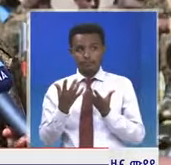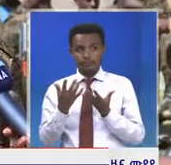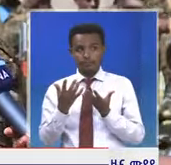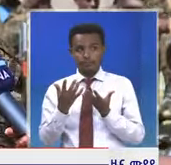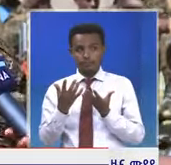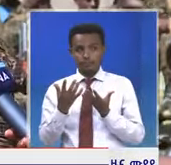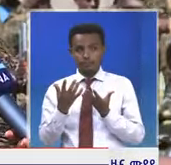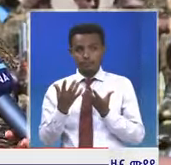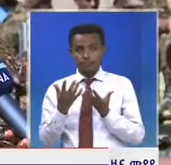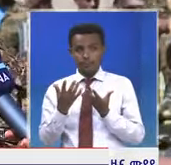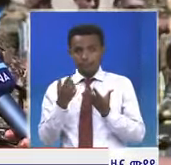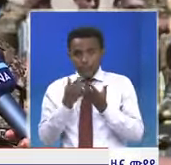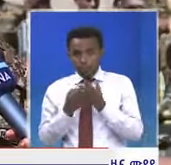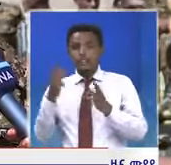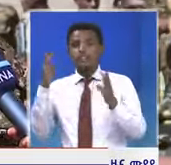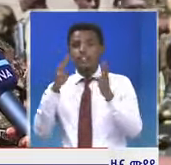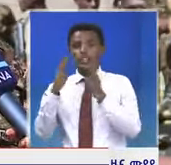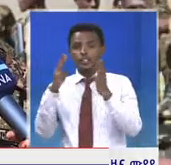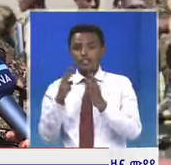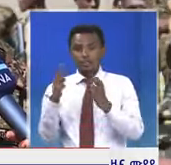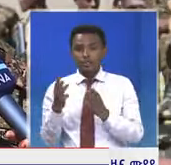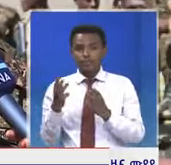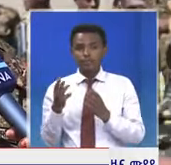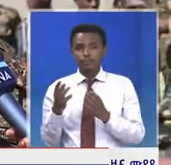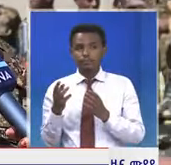ያም ሲያስቸግር